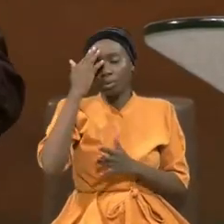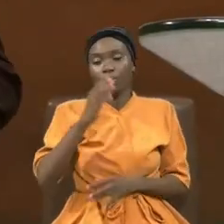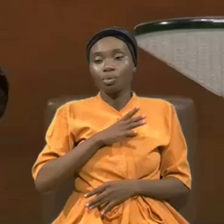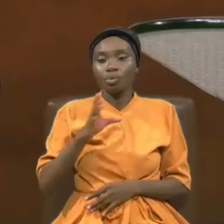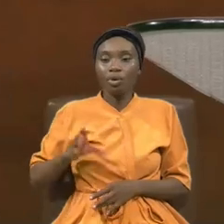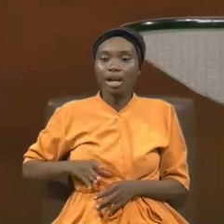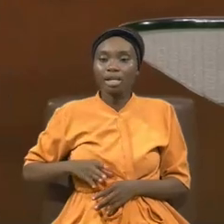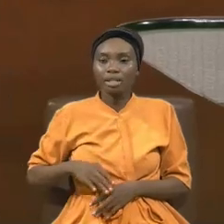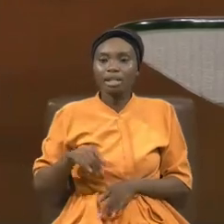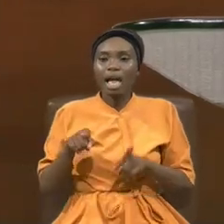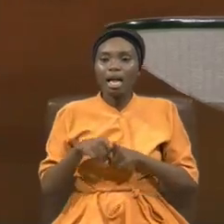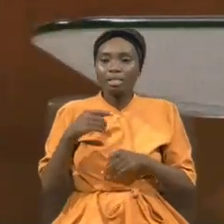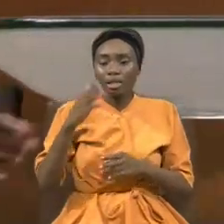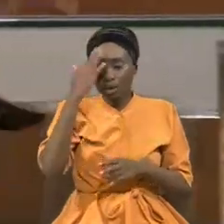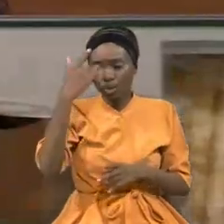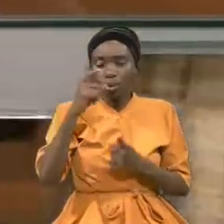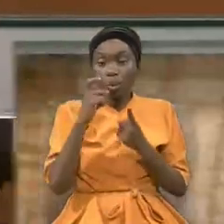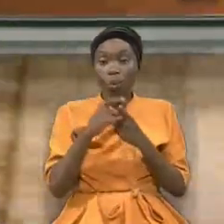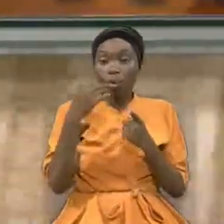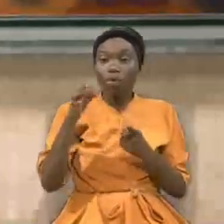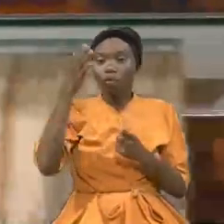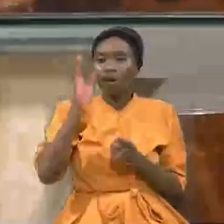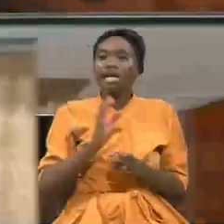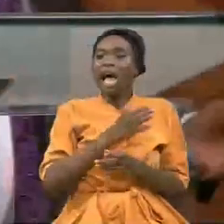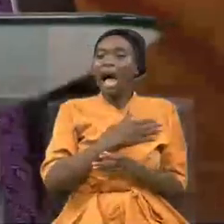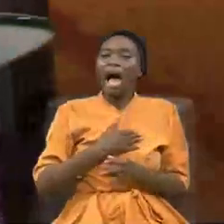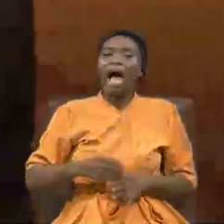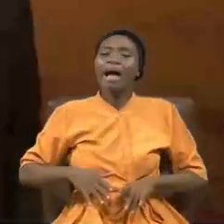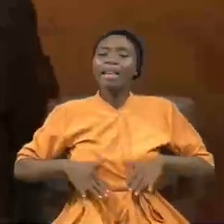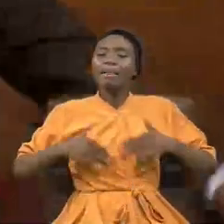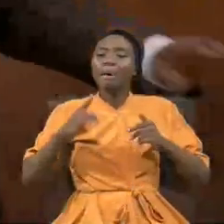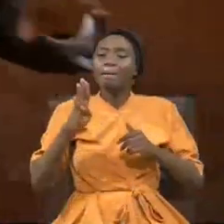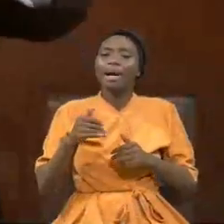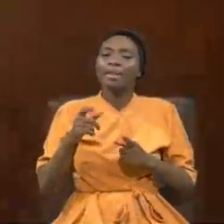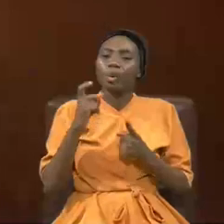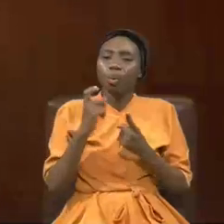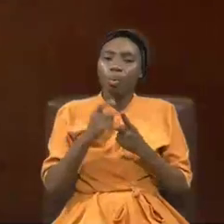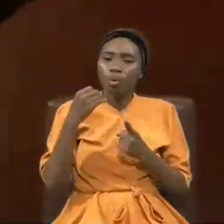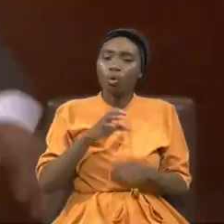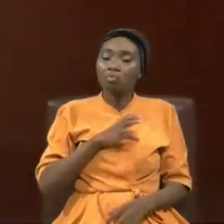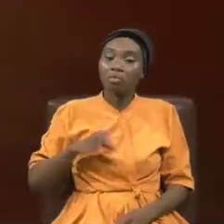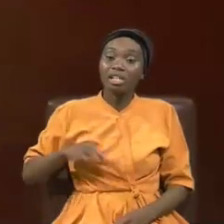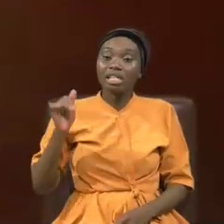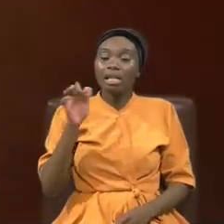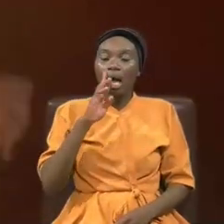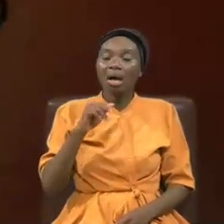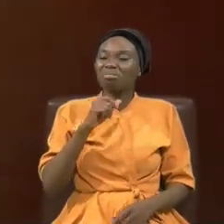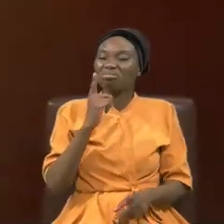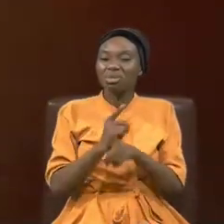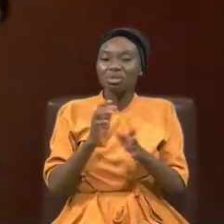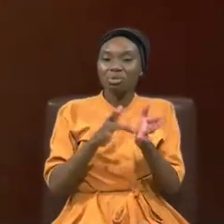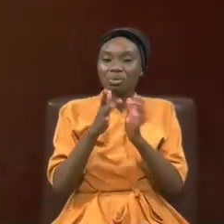connaissent Christ, ils connaissent la parole de Dieu et ils vivent par la parole de Christ. Alors, il y a des